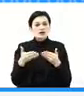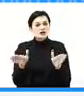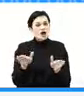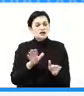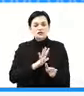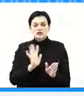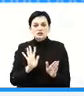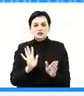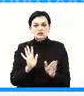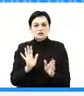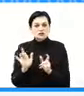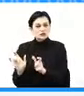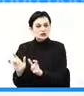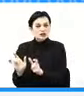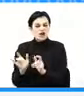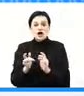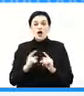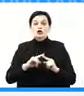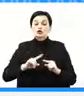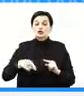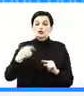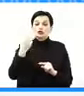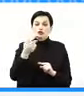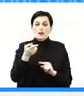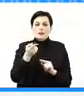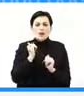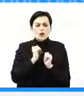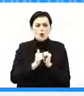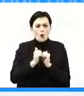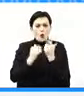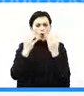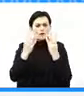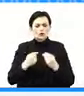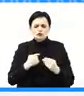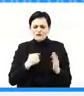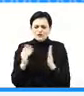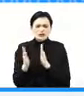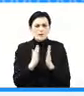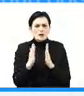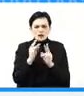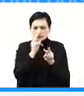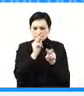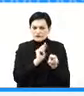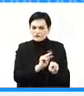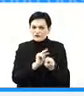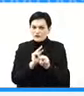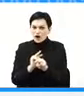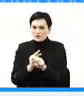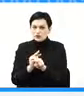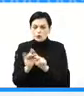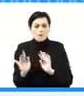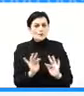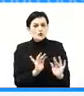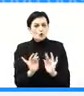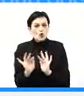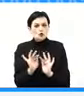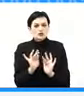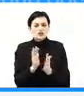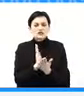არ გაიხსნა. შემდეგ, რა თქმა უნდა, ყოველდღიურად ჩვენ მაქსიმალურად ვაკვირდებით პროცესებს, ხდება